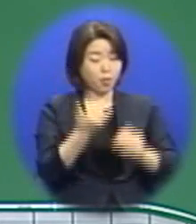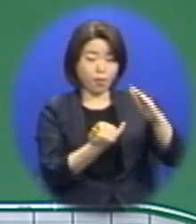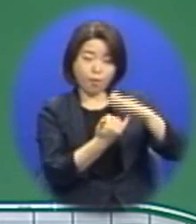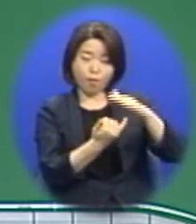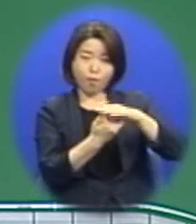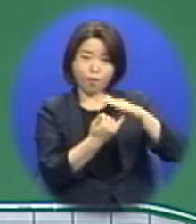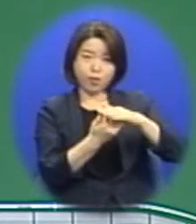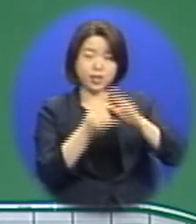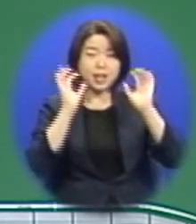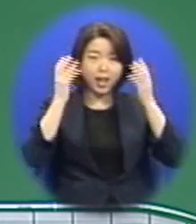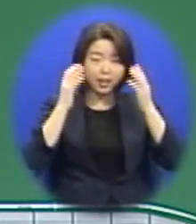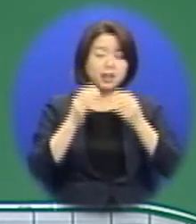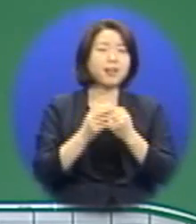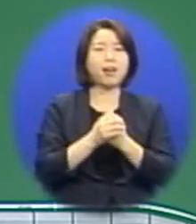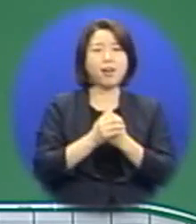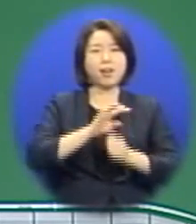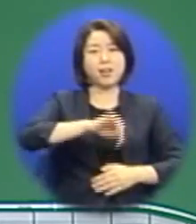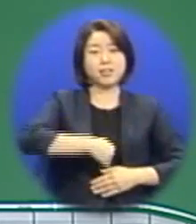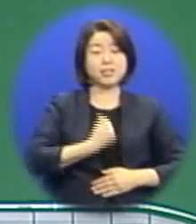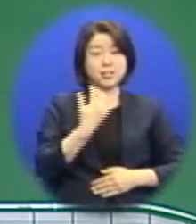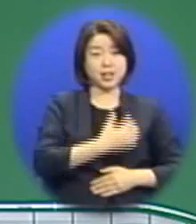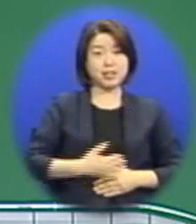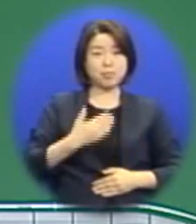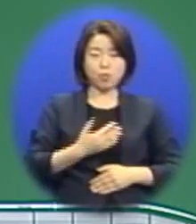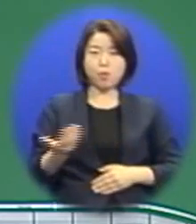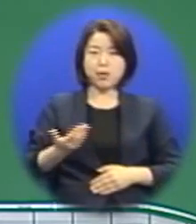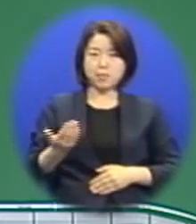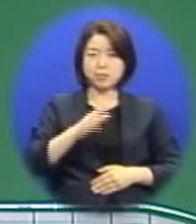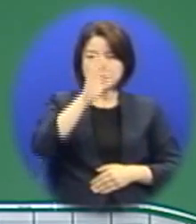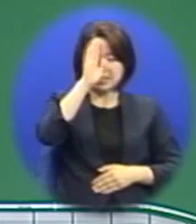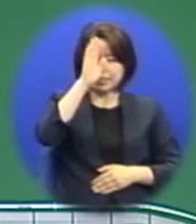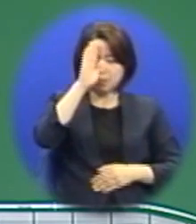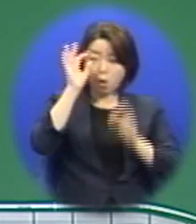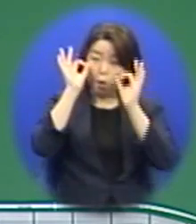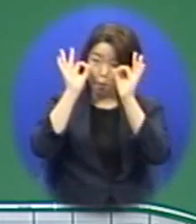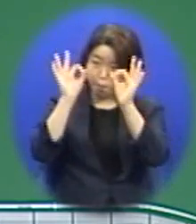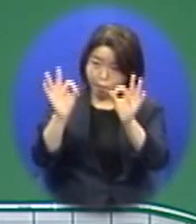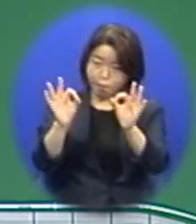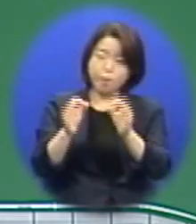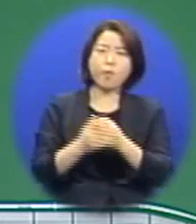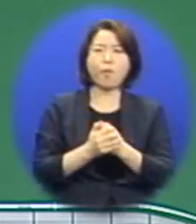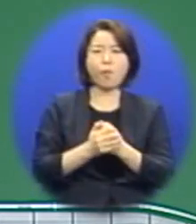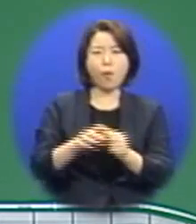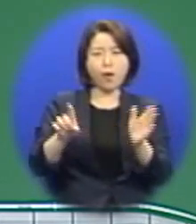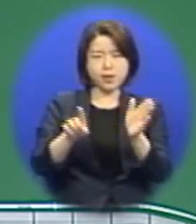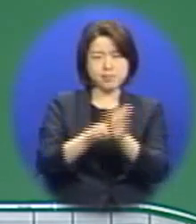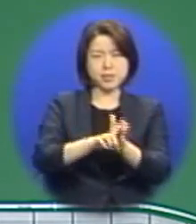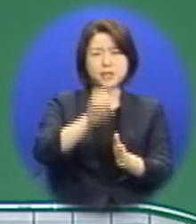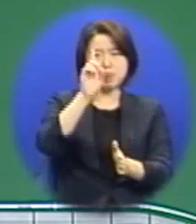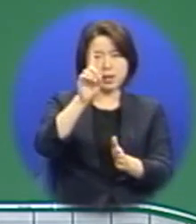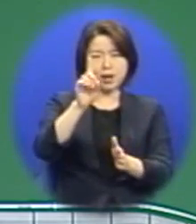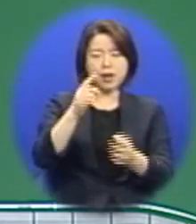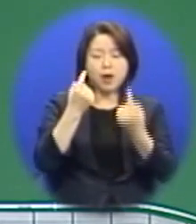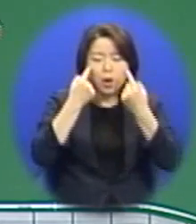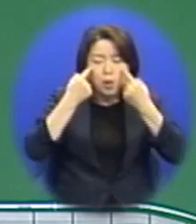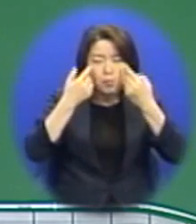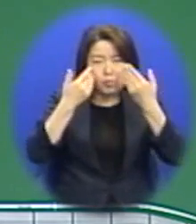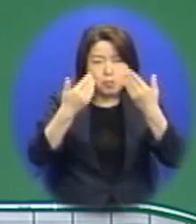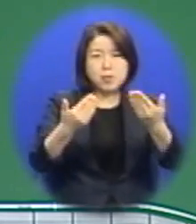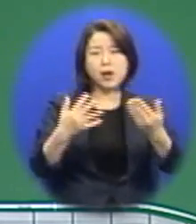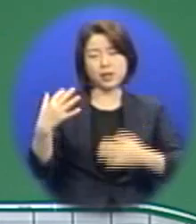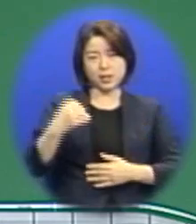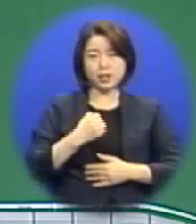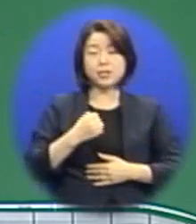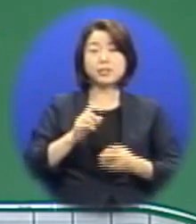자기의 몸이 아픈 이 질병이라고 하는 걸 보면서 믿음 하나는 너무나 분명하게